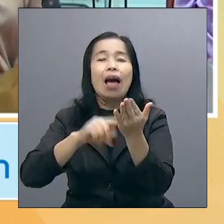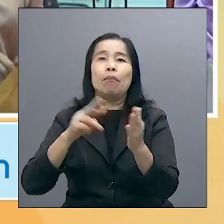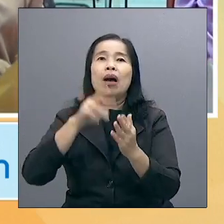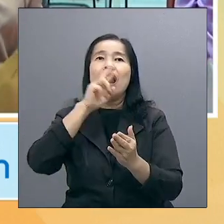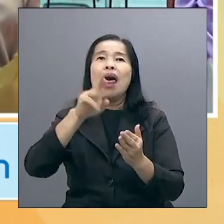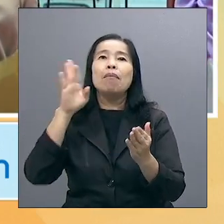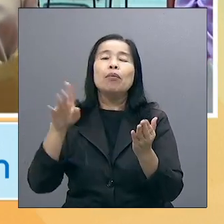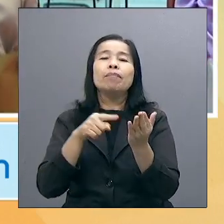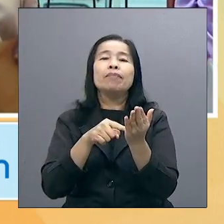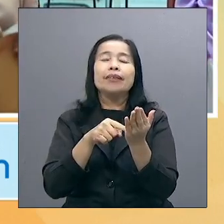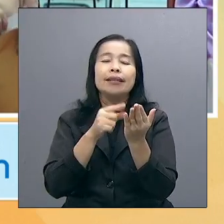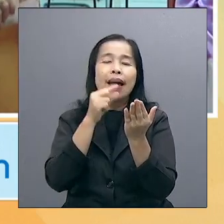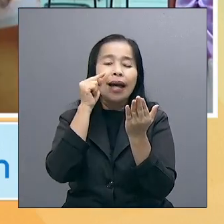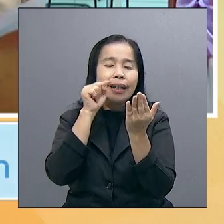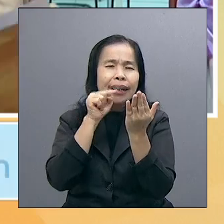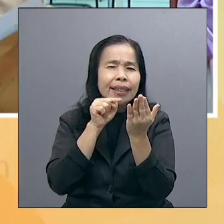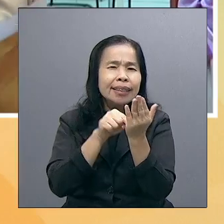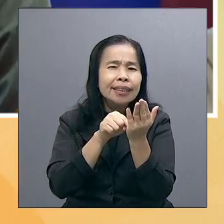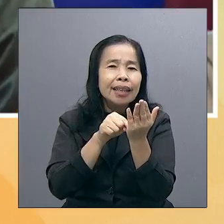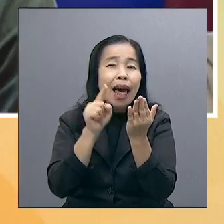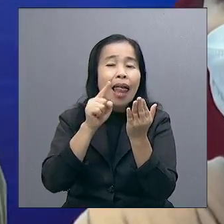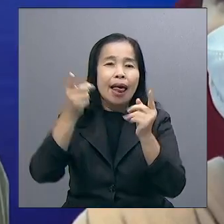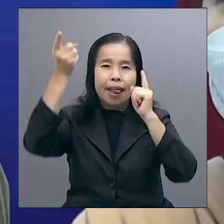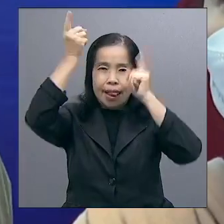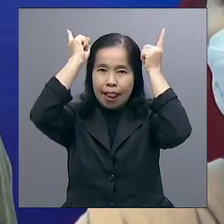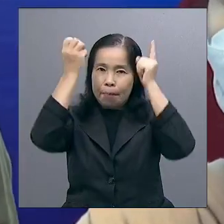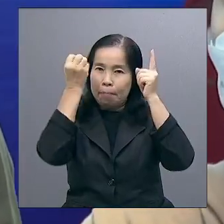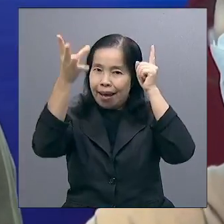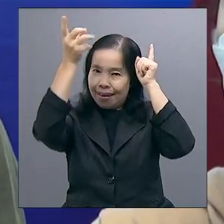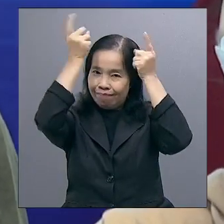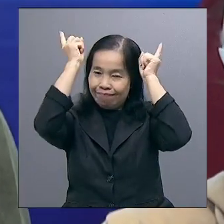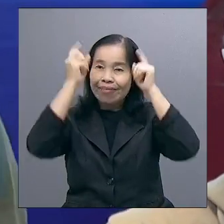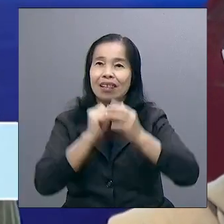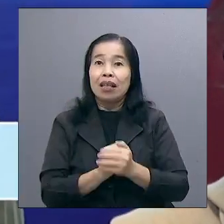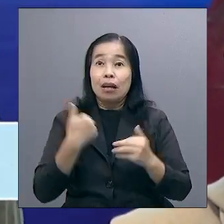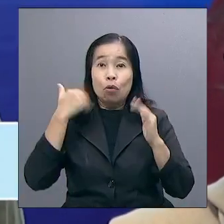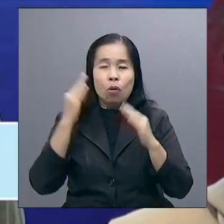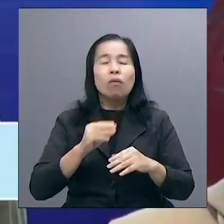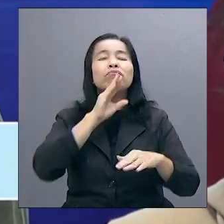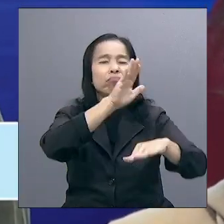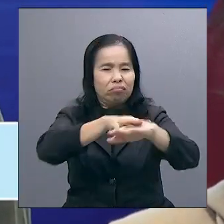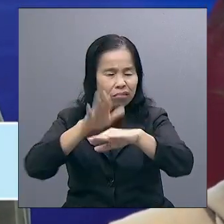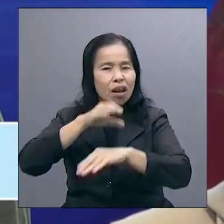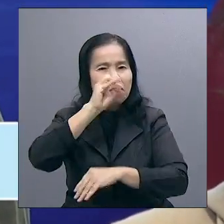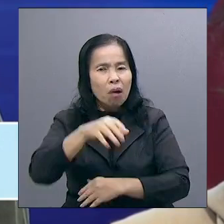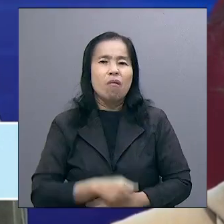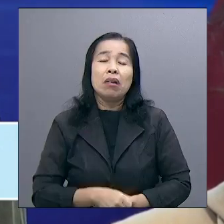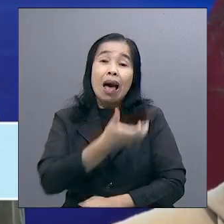Android ค่ะ เรื่องเราเป็ยไฟงเสยงผู้เสีหายค่ะตอนแรกก็โพสเตือนภัยว่ใหเป็อุธาหอนว่าแบบ เรา